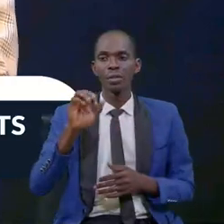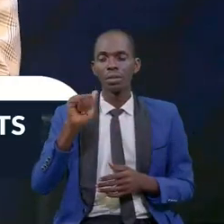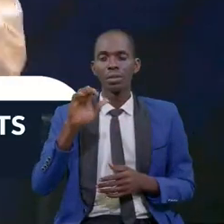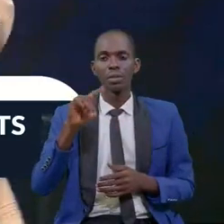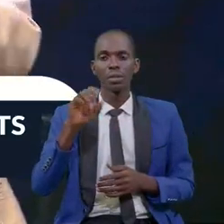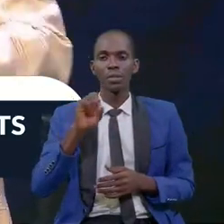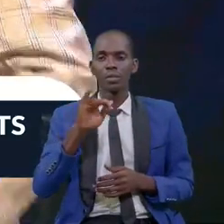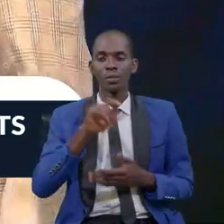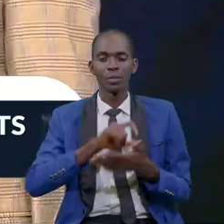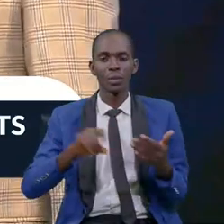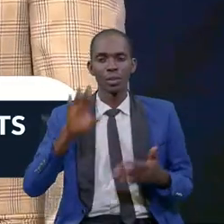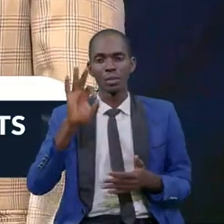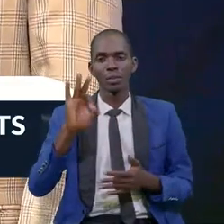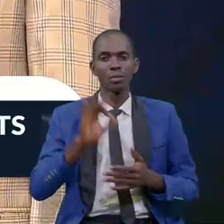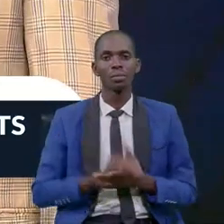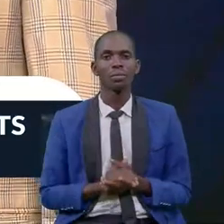Acte 15.